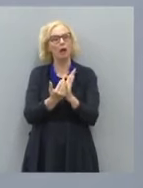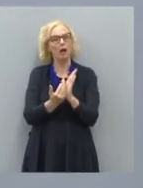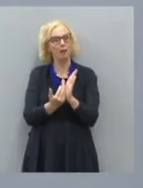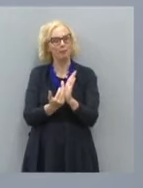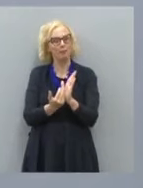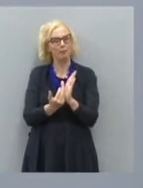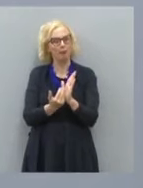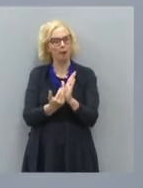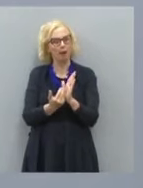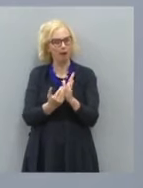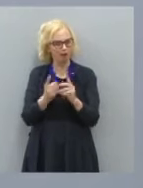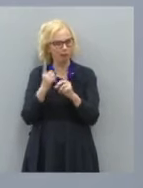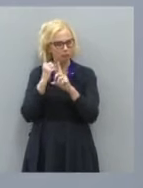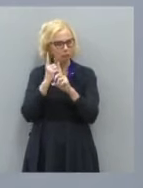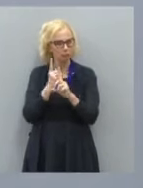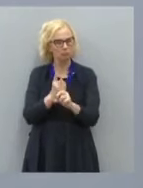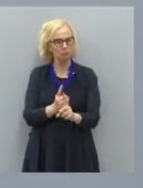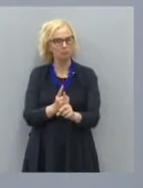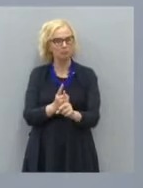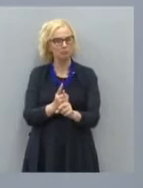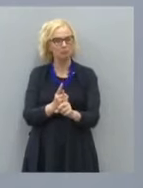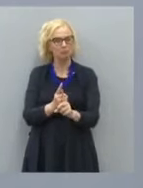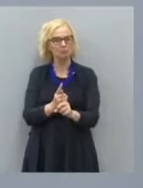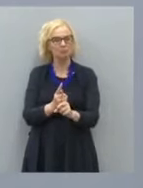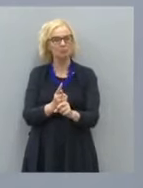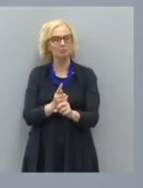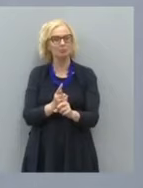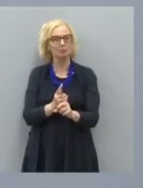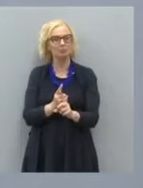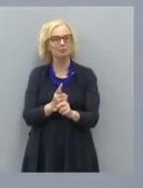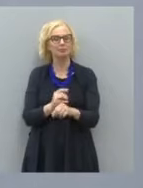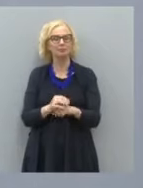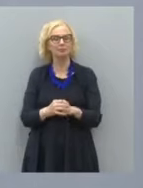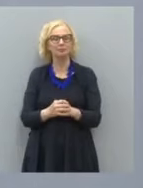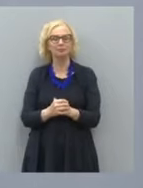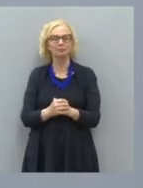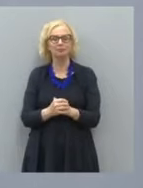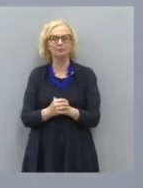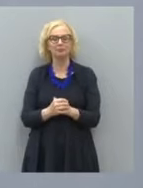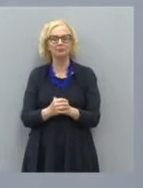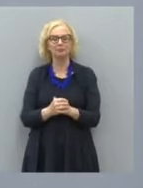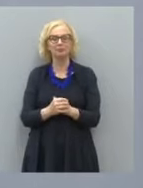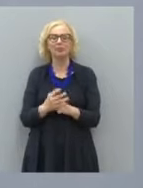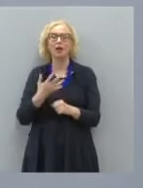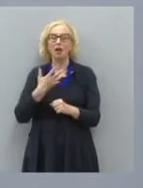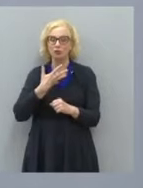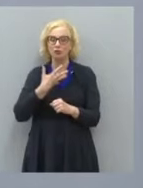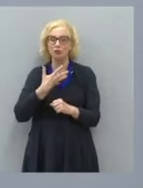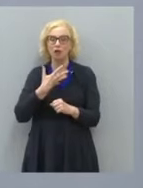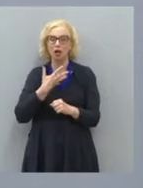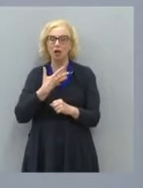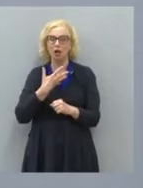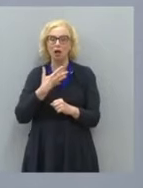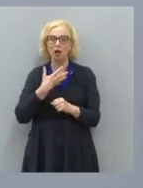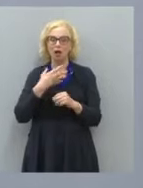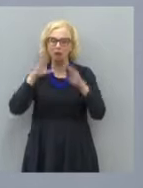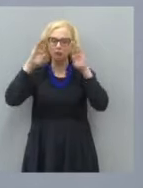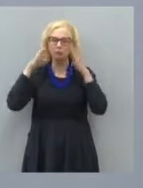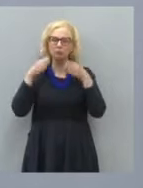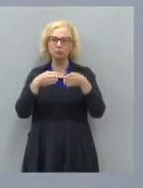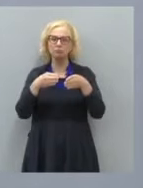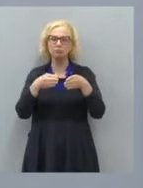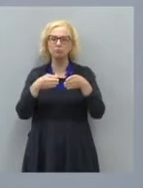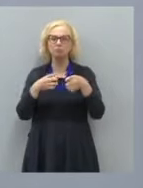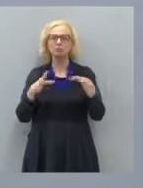dettami e ii e secondo le previsioni però abbiamo fatto un focus sul